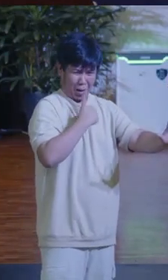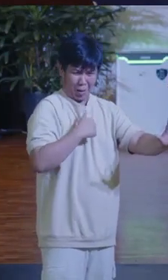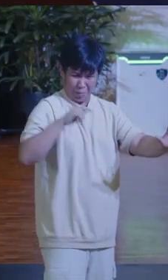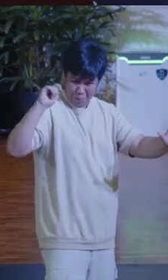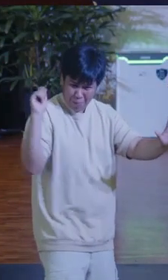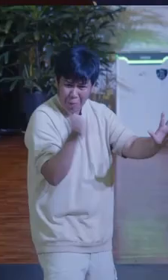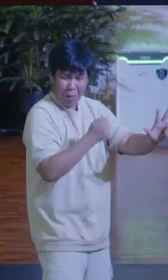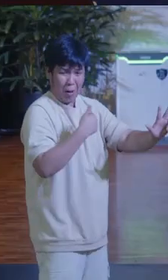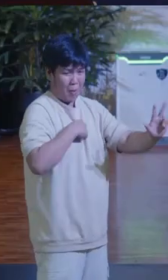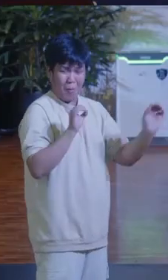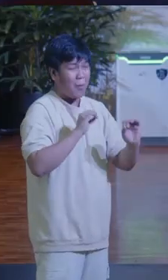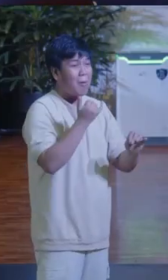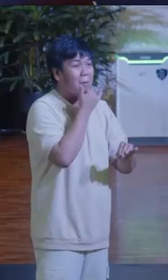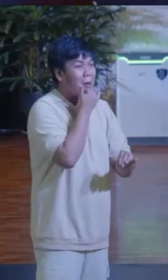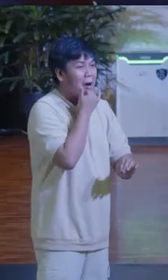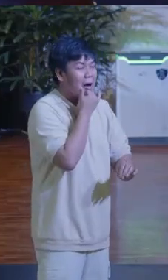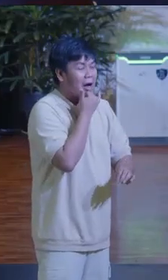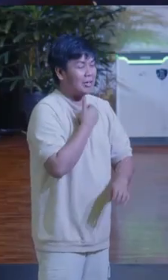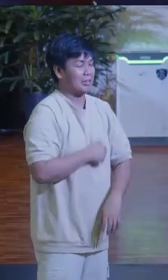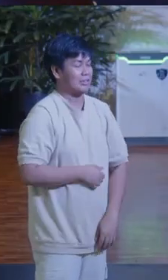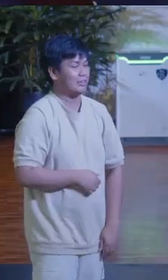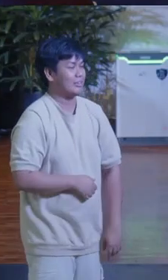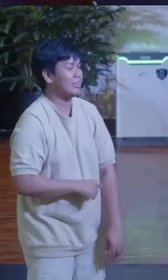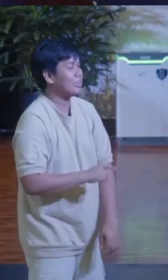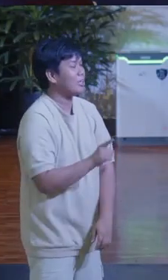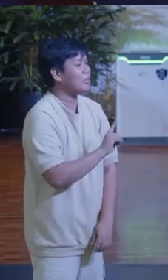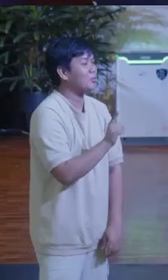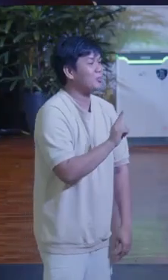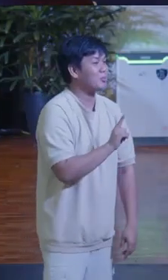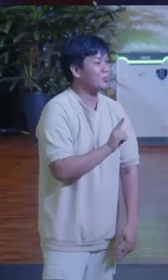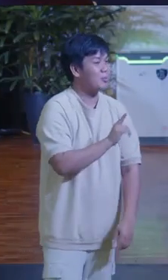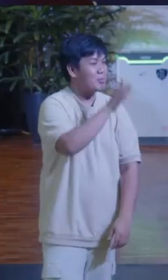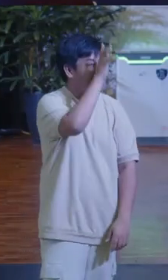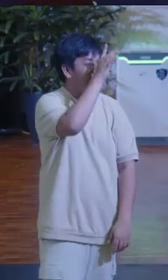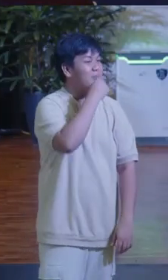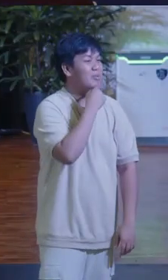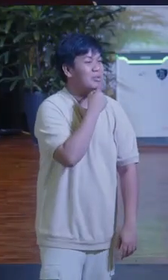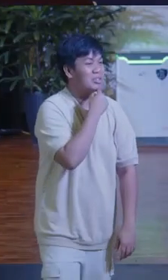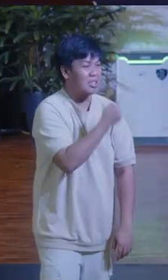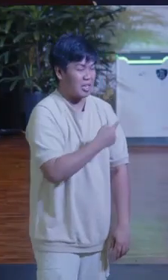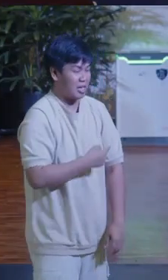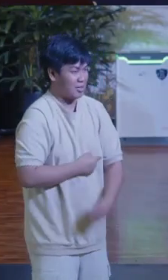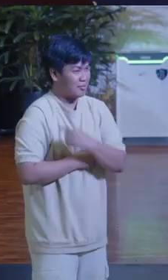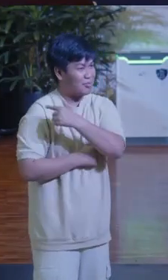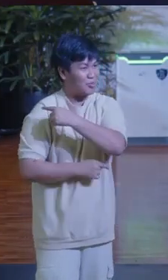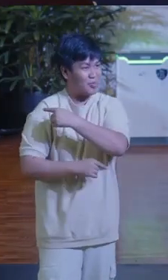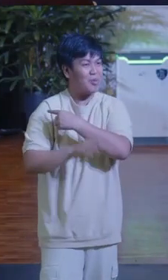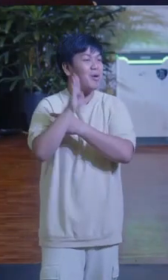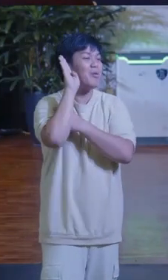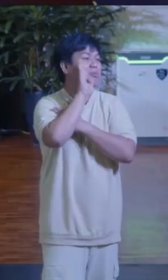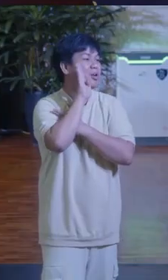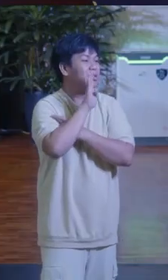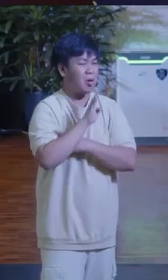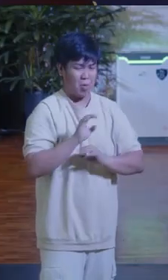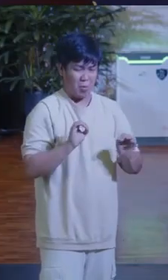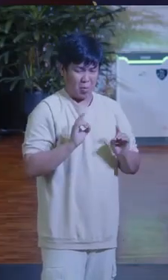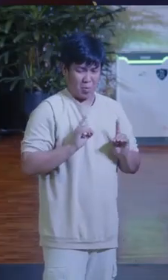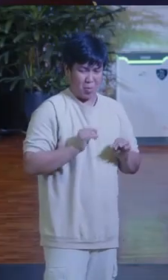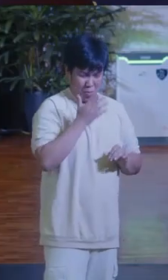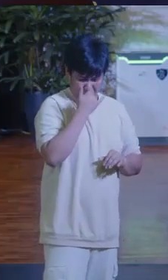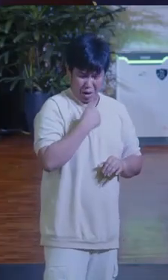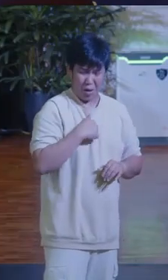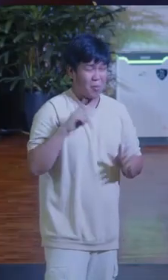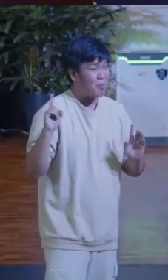kasalanan yung bunso naming kapatid na lalaki. Kaming dalawa, wala naman kaming ginagawang masama. Kasama kami